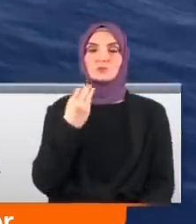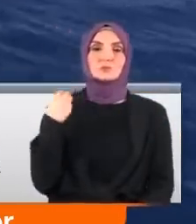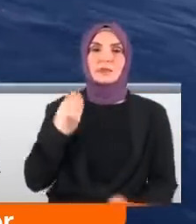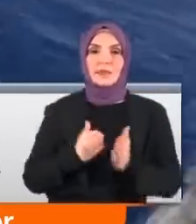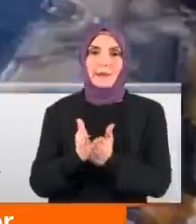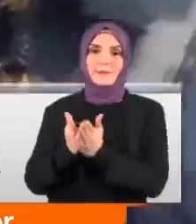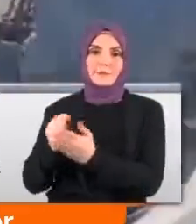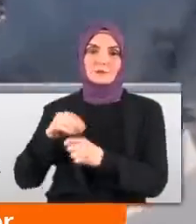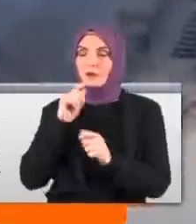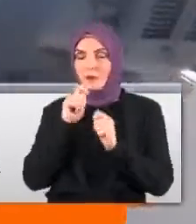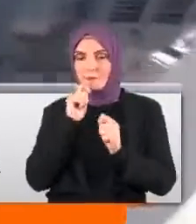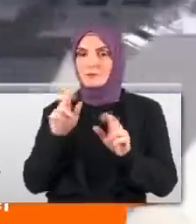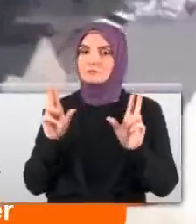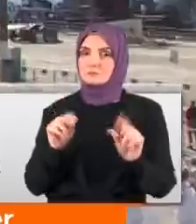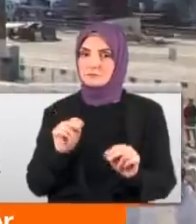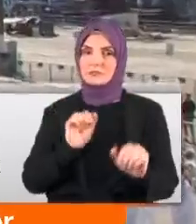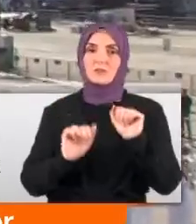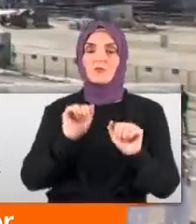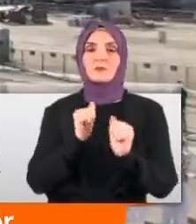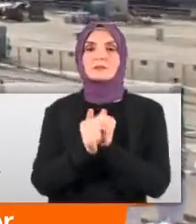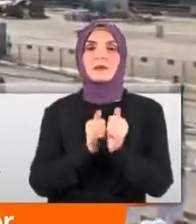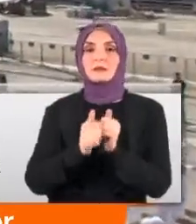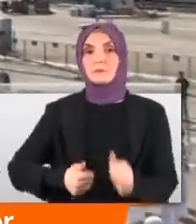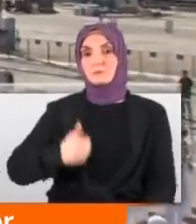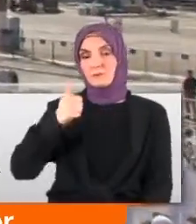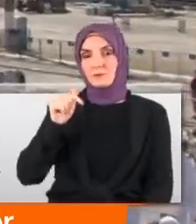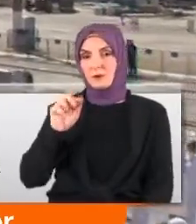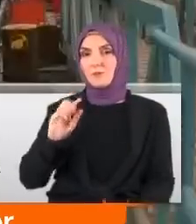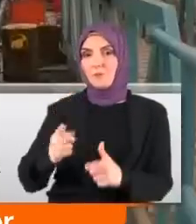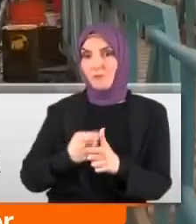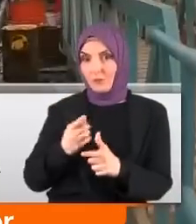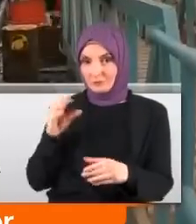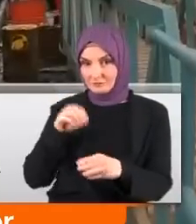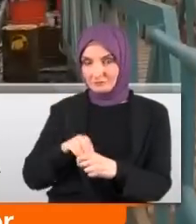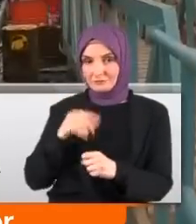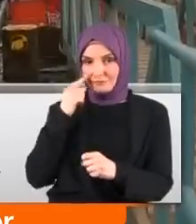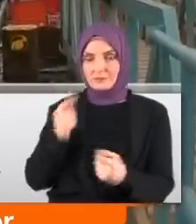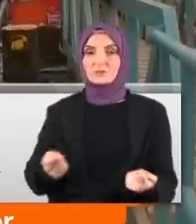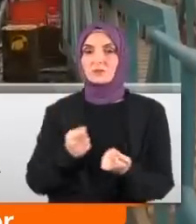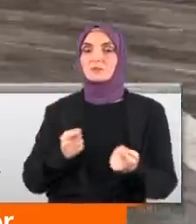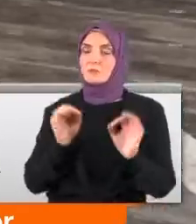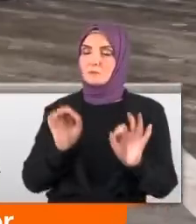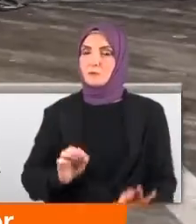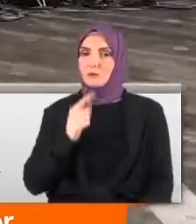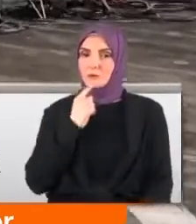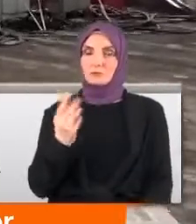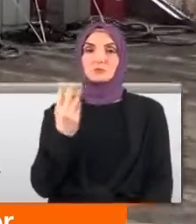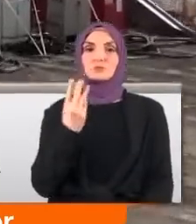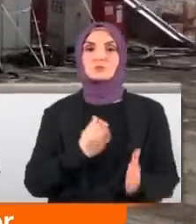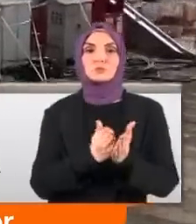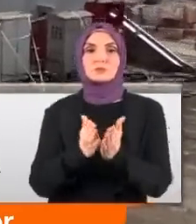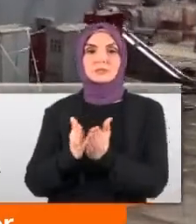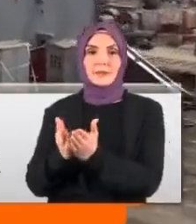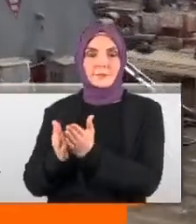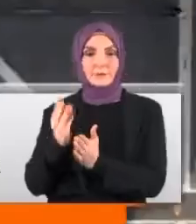tamam. Savunma Sanayi Başkanlığı, MİLGEM projesiyle çalışmaların başladığını duyurdu. 3 gemi 3 ayrı tersanede